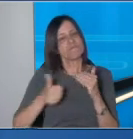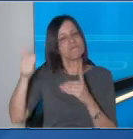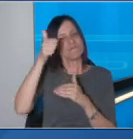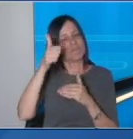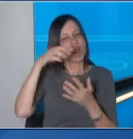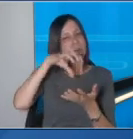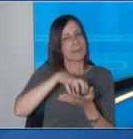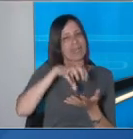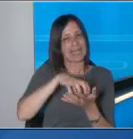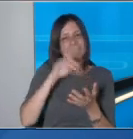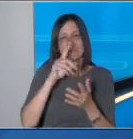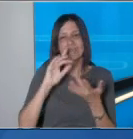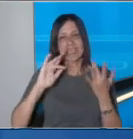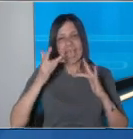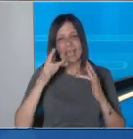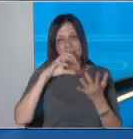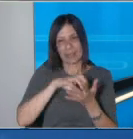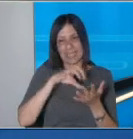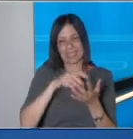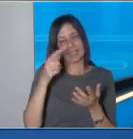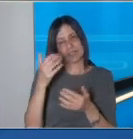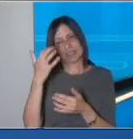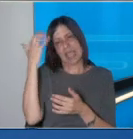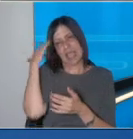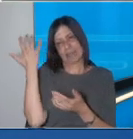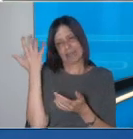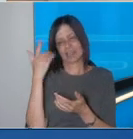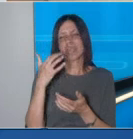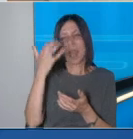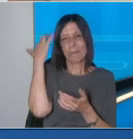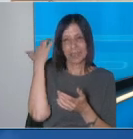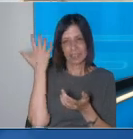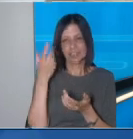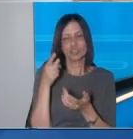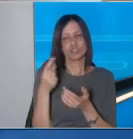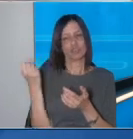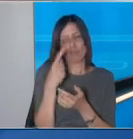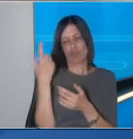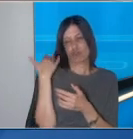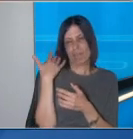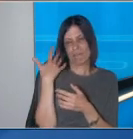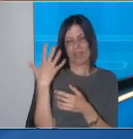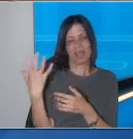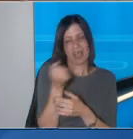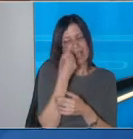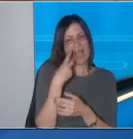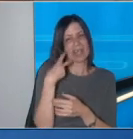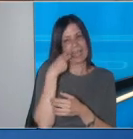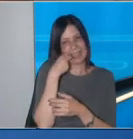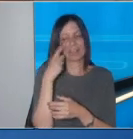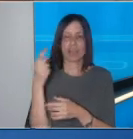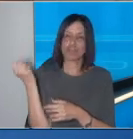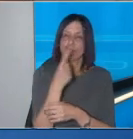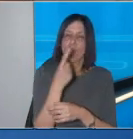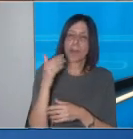מי היריב המרכזי שלו כרגע? יאיר לפיד. יאיר לפיד. בוודאי. יאיר לפיד ששבוע שעבר לקח קרדיט, והשבוע